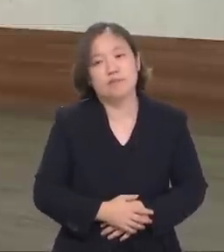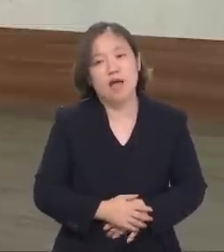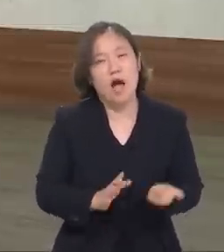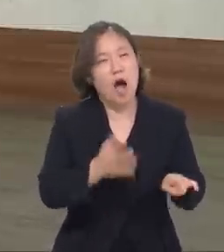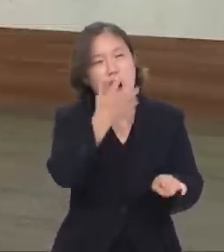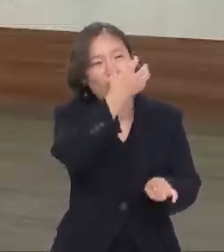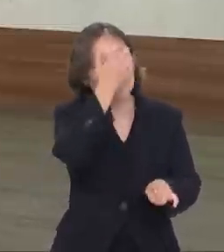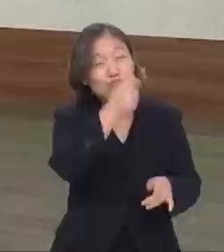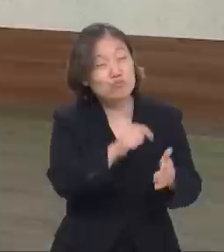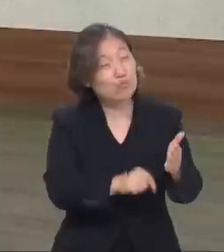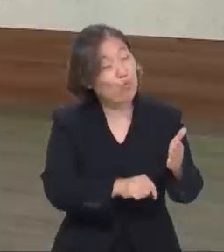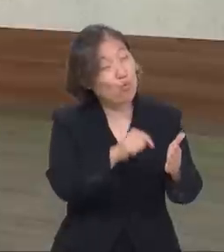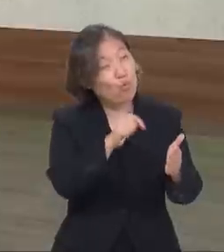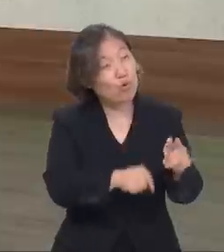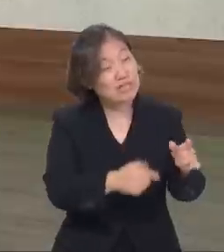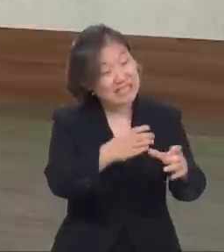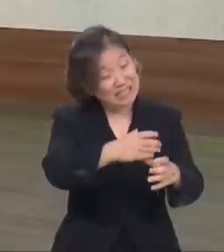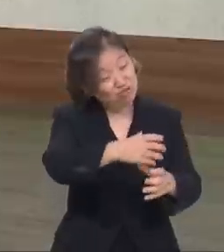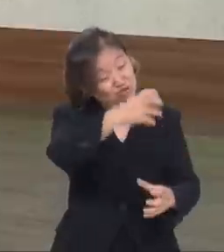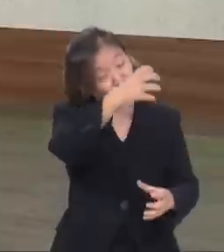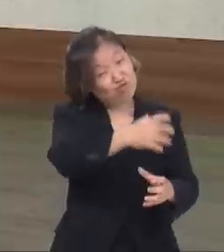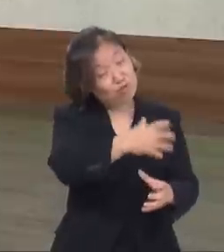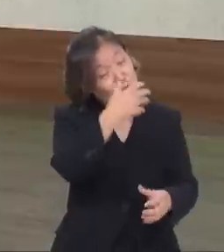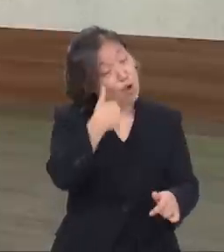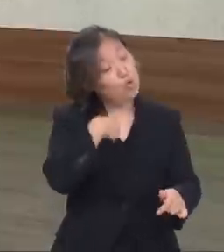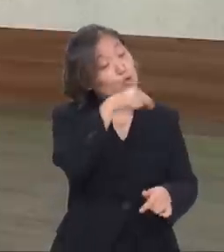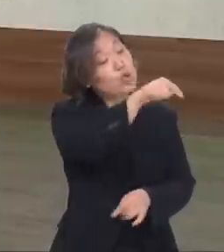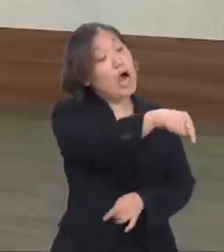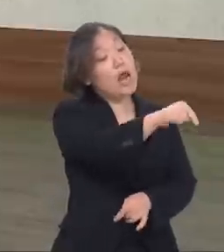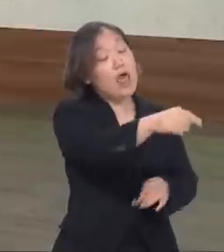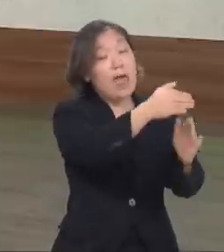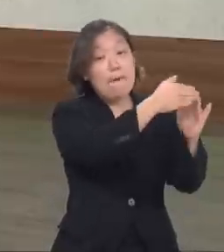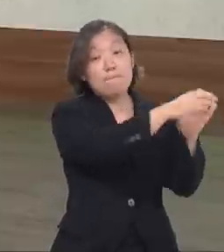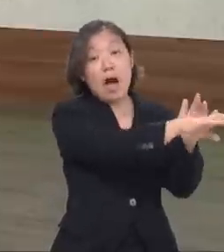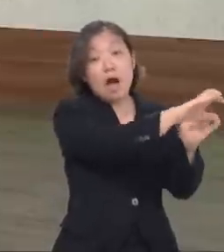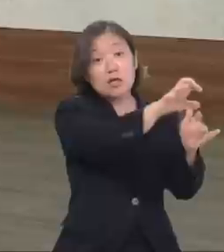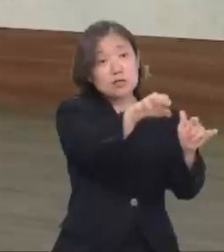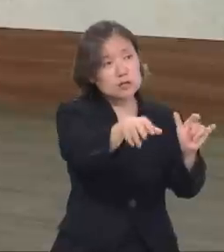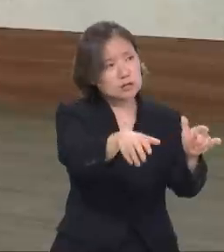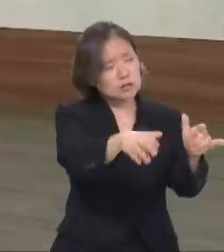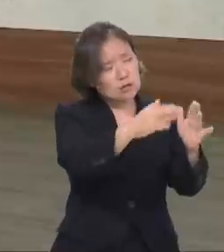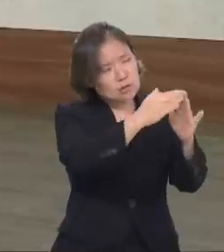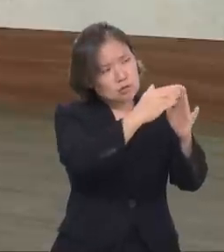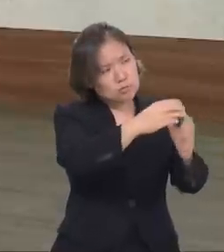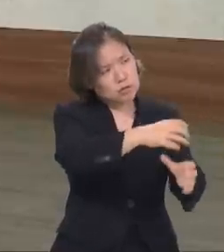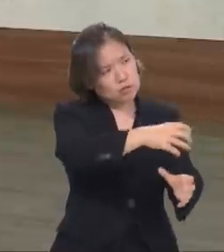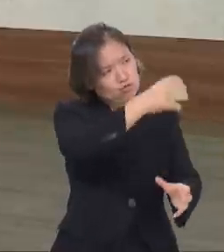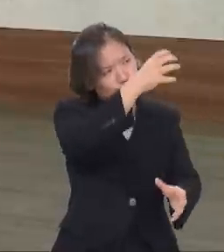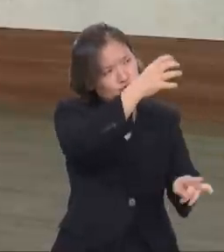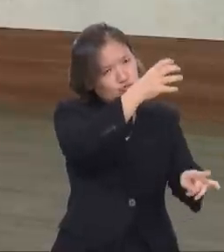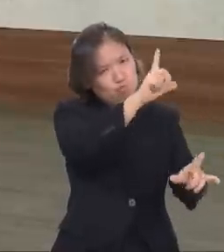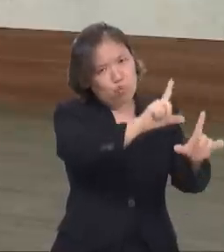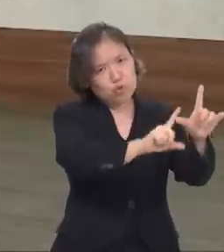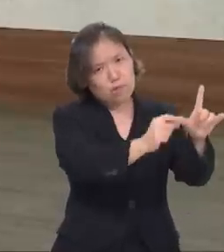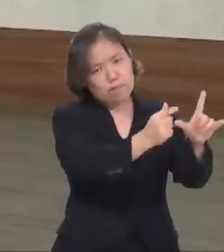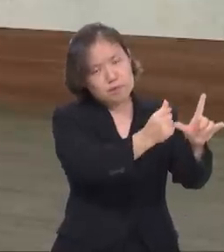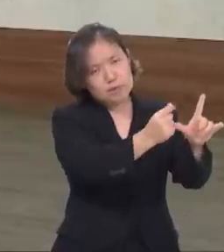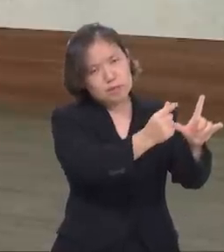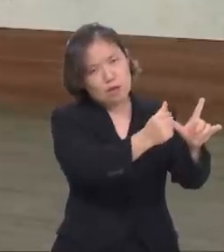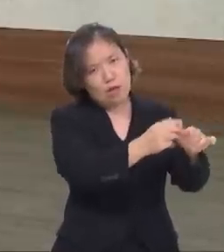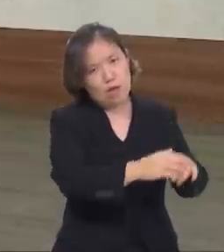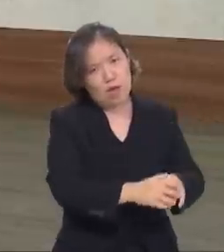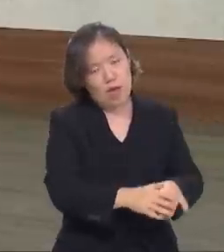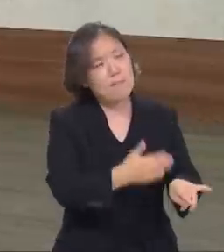그 꿈속에 보이던 그 기둥이 저 아랫마을 거기서 봤던 집 기둥하고 비슷해